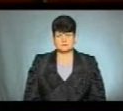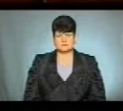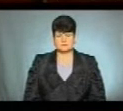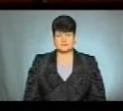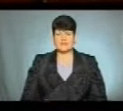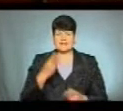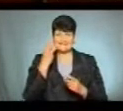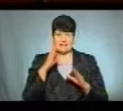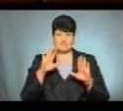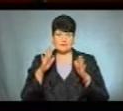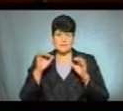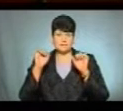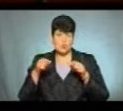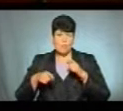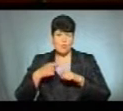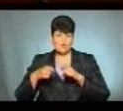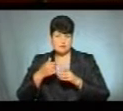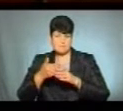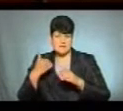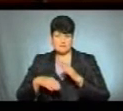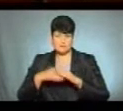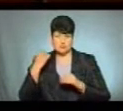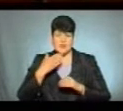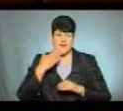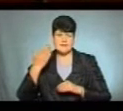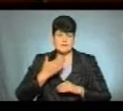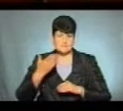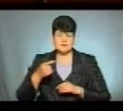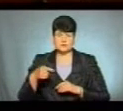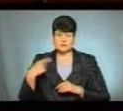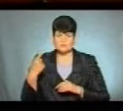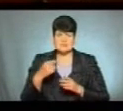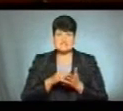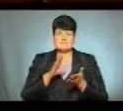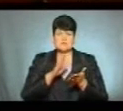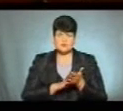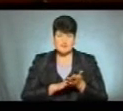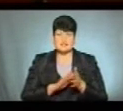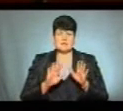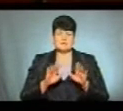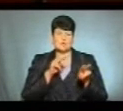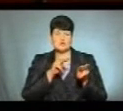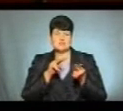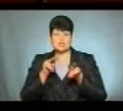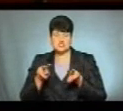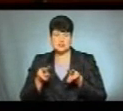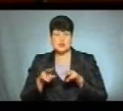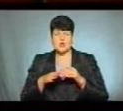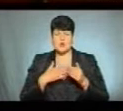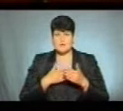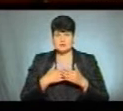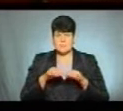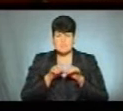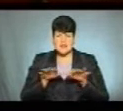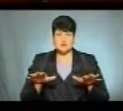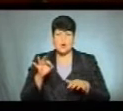Три випадки можливого порушення передвиборчої агітації на Тернопільщині зафіксували спостерігачі громадянської мережі «Опора». Про